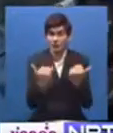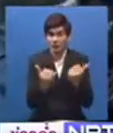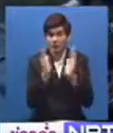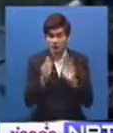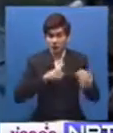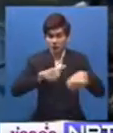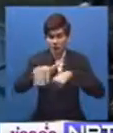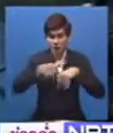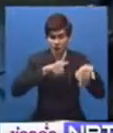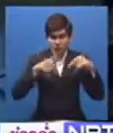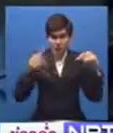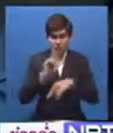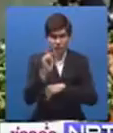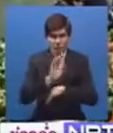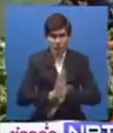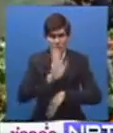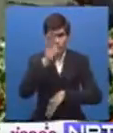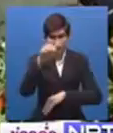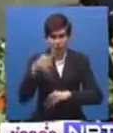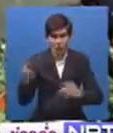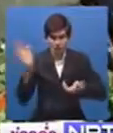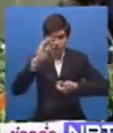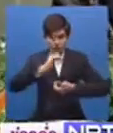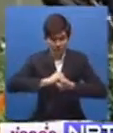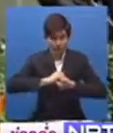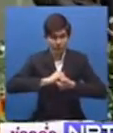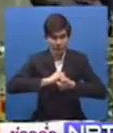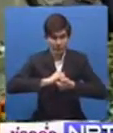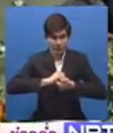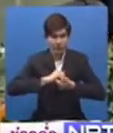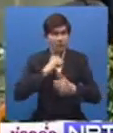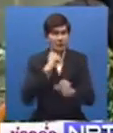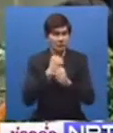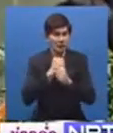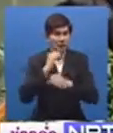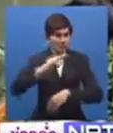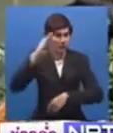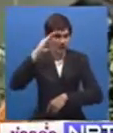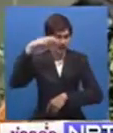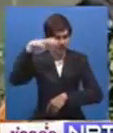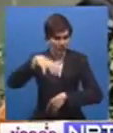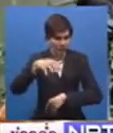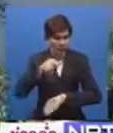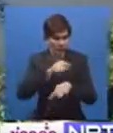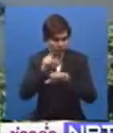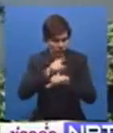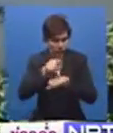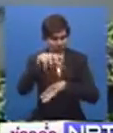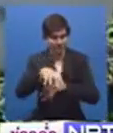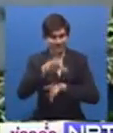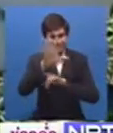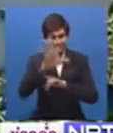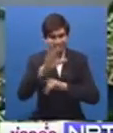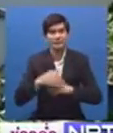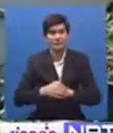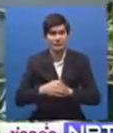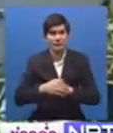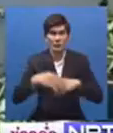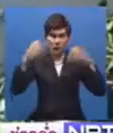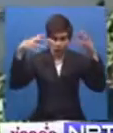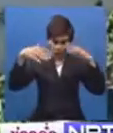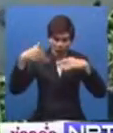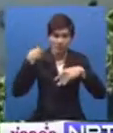บางกรวยร่วมกับเทศบาลบางสีทองอบตบางไผ่กทหารปืนใหญ่่ต่อสู้อากาศยานที่ 5การไฟฟ้าฝ่าย